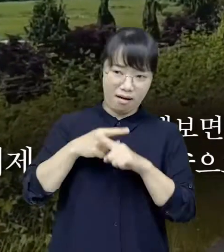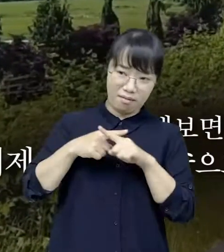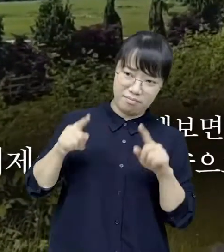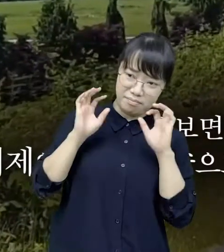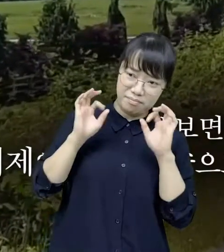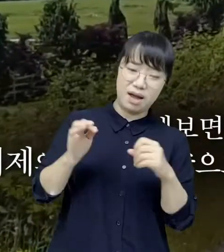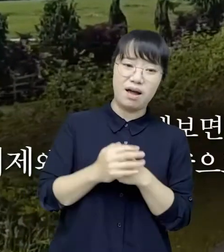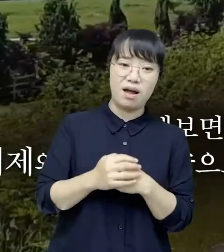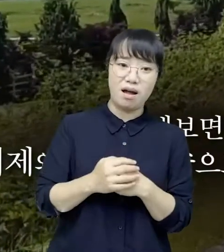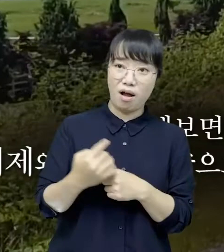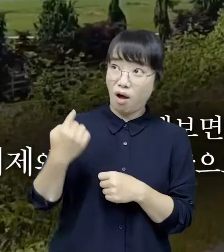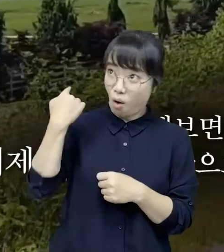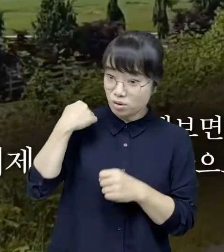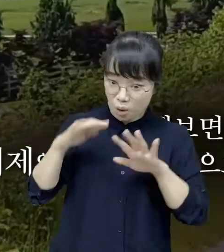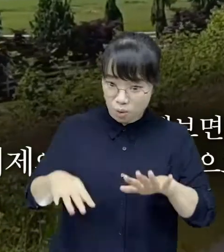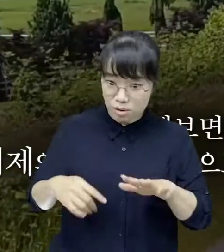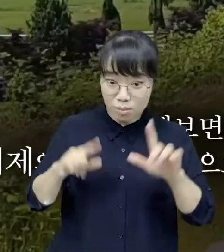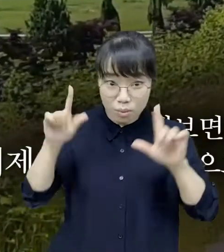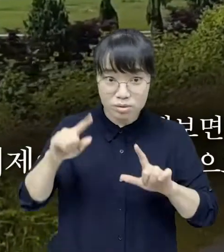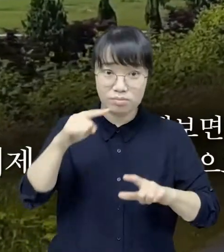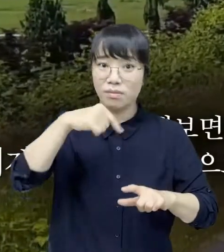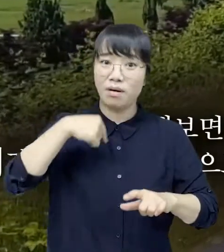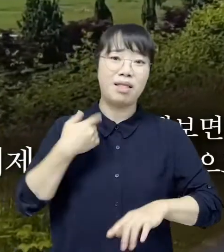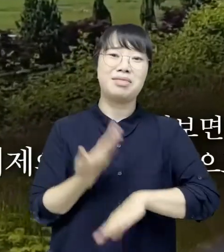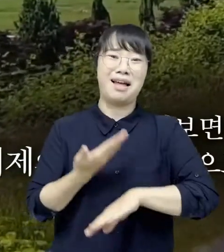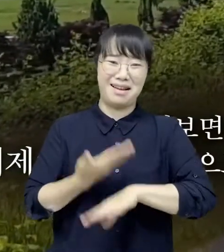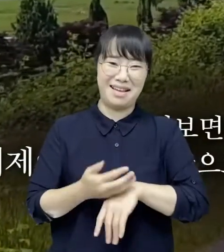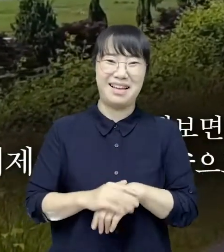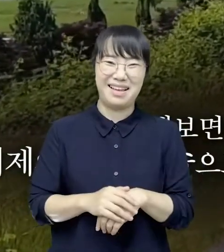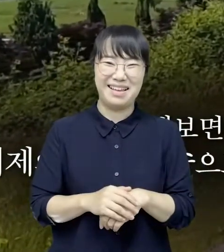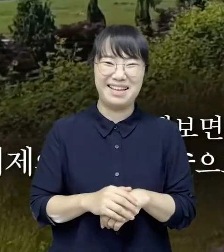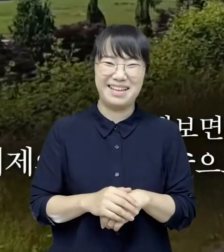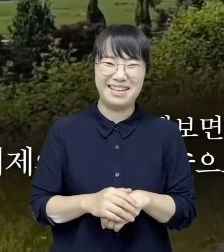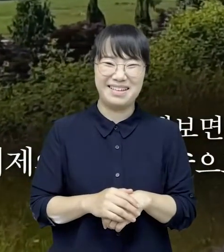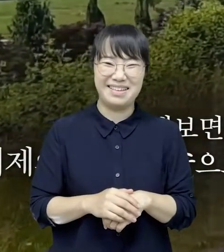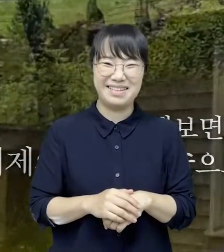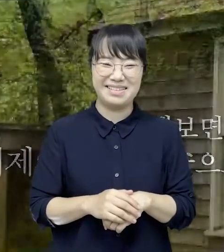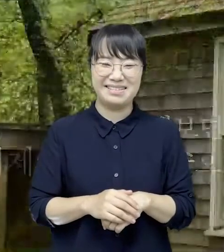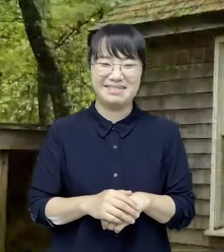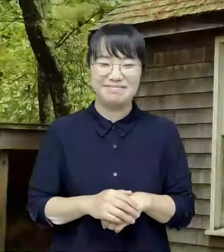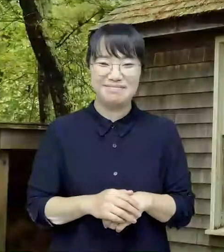생각해보면 우리 모두가 어제와 다른 모습으로 살아가고 있지 않은가?